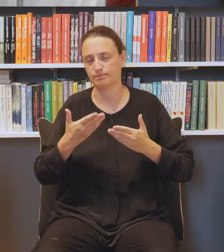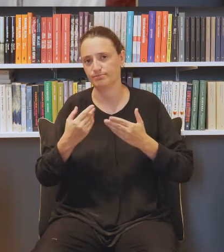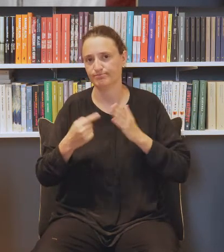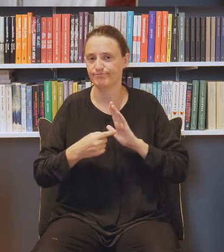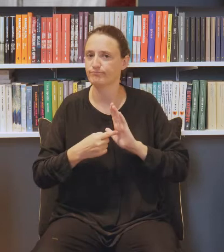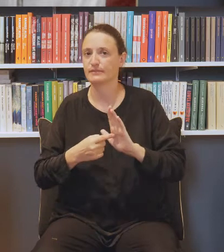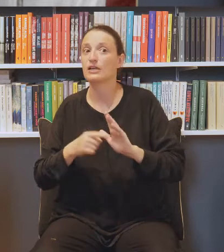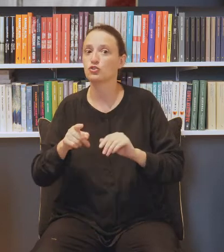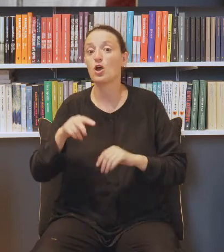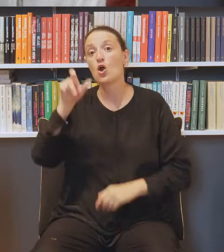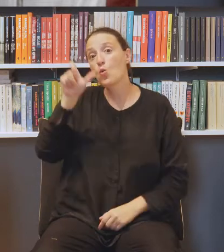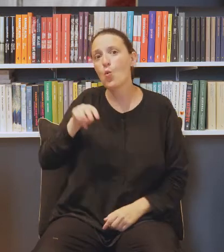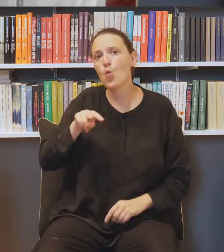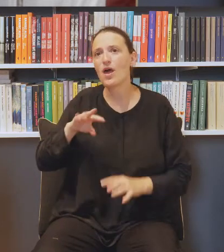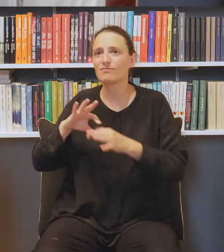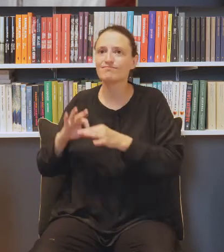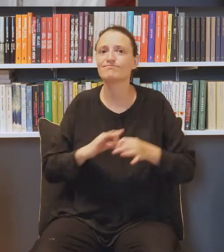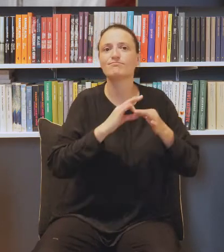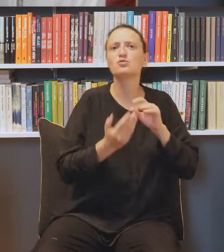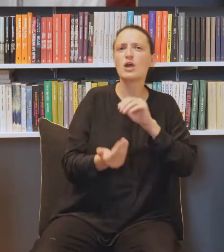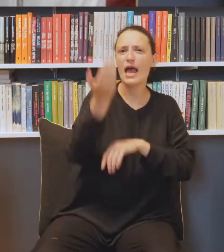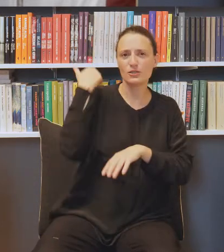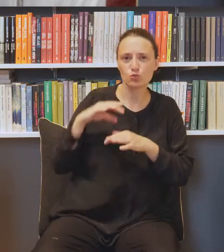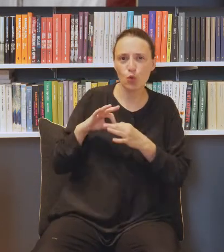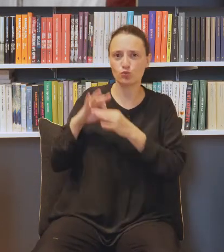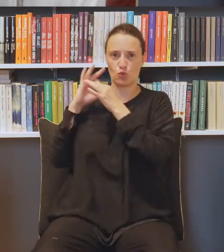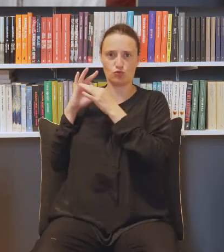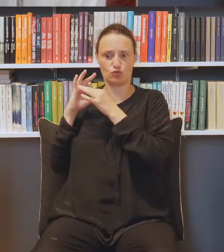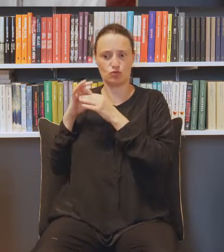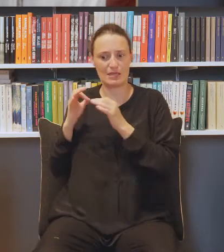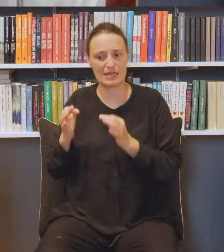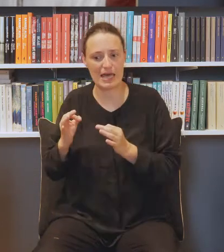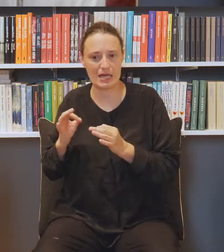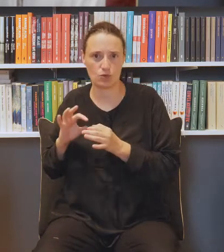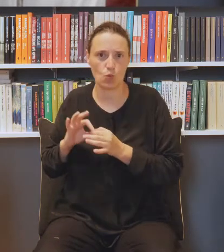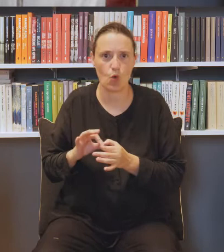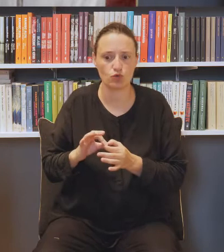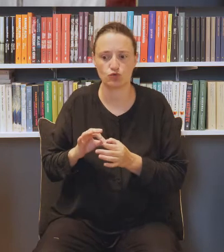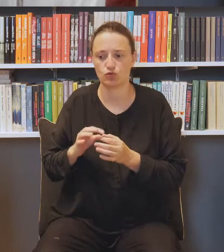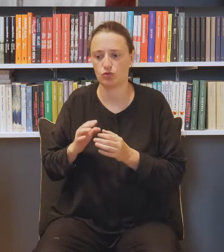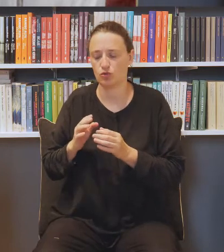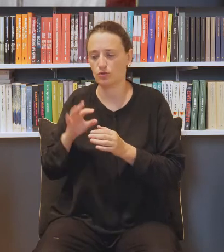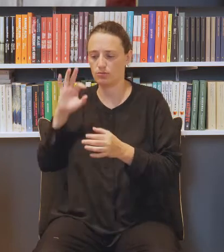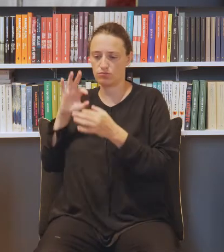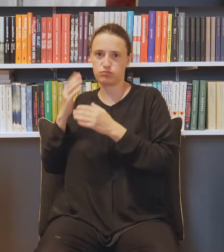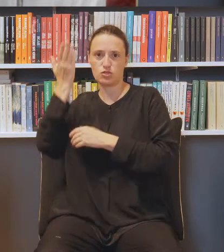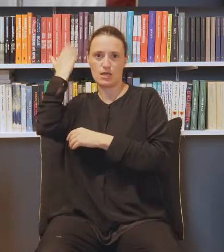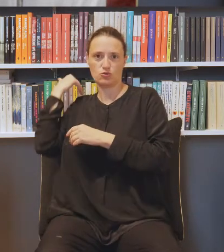bezczasie. Jednocześnie jest w przeszłości cały czas, jednocześnie w teraźniejszości, ale ta teraźniejszość z przeszłością się troszeczkę